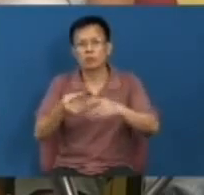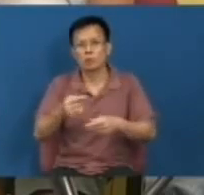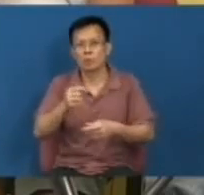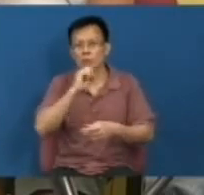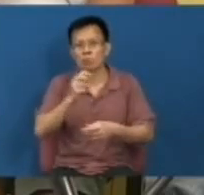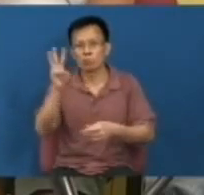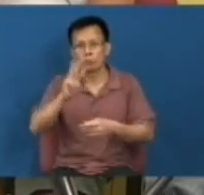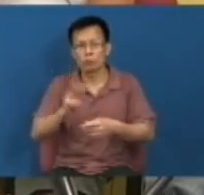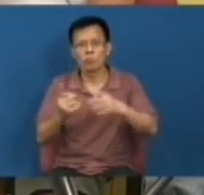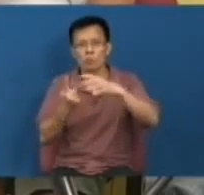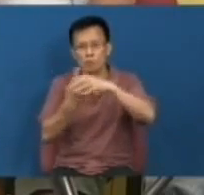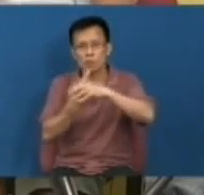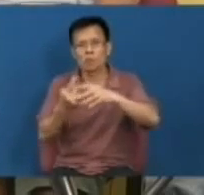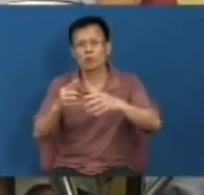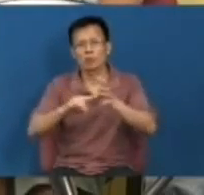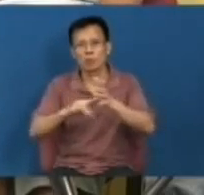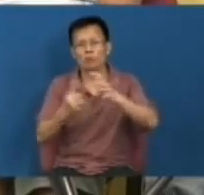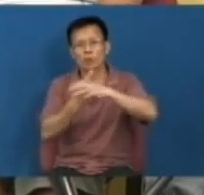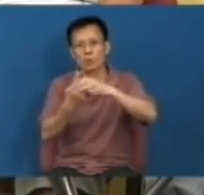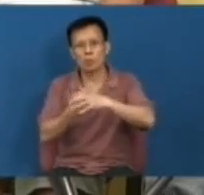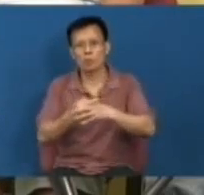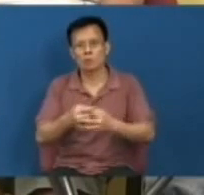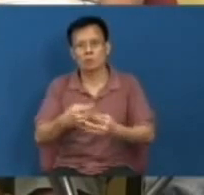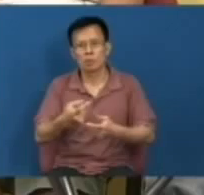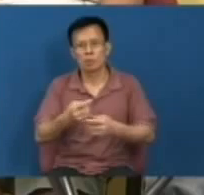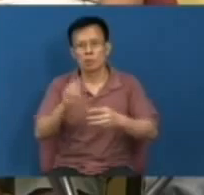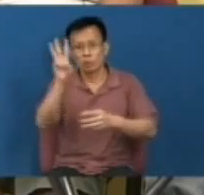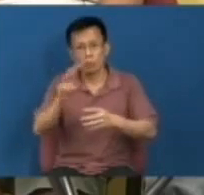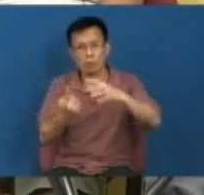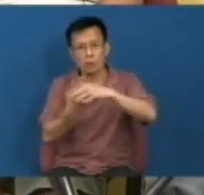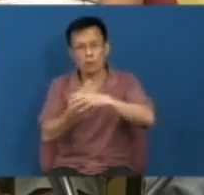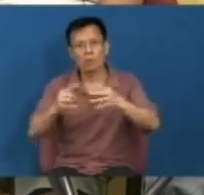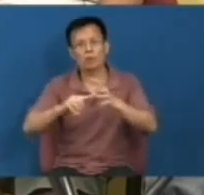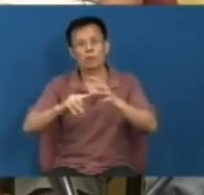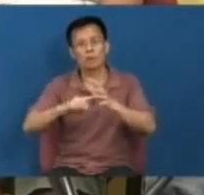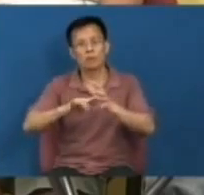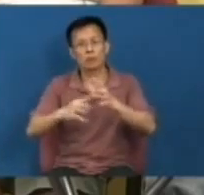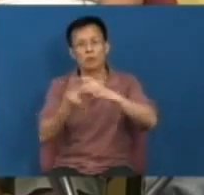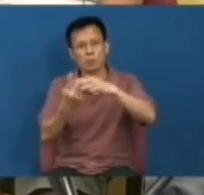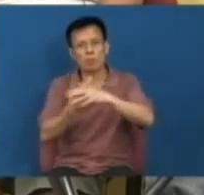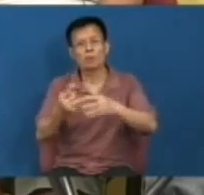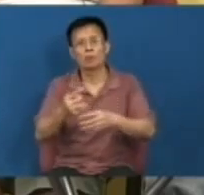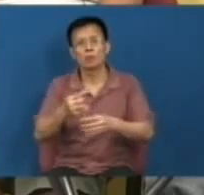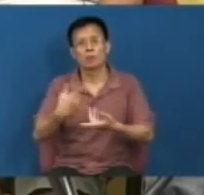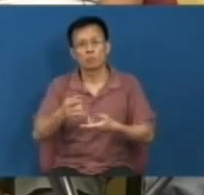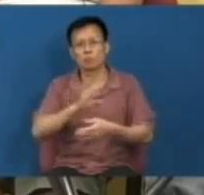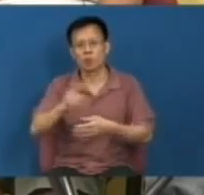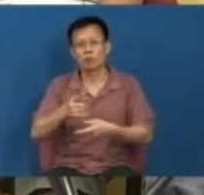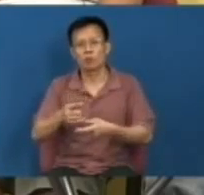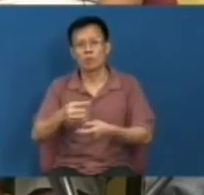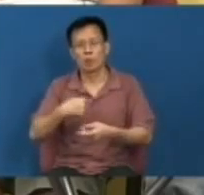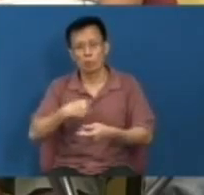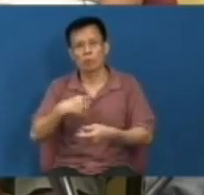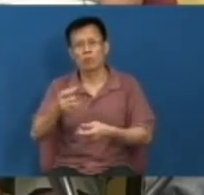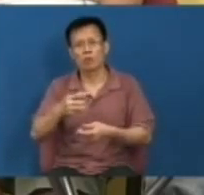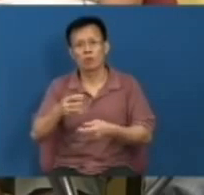佢咧就話就要水費單、電費單咧，佢話你可以當唔係你嘅，當係租出去嘅，咁